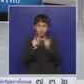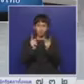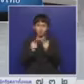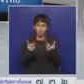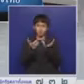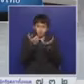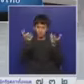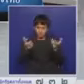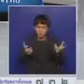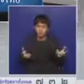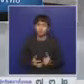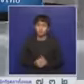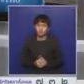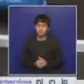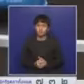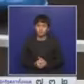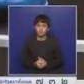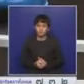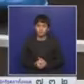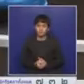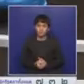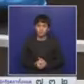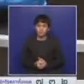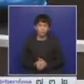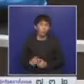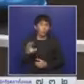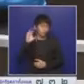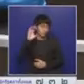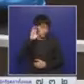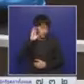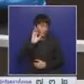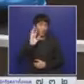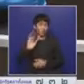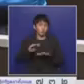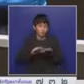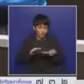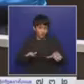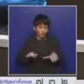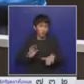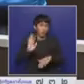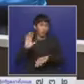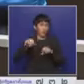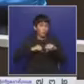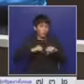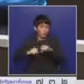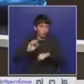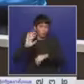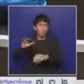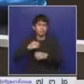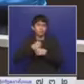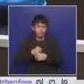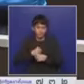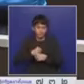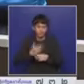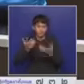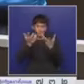คิดเป็นความเชื่อของคนรุ่นต่างๆครับเพราะฉะนั้นนะครับวันนี้